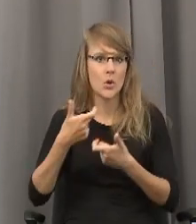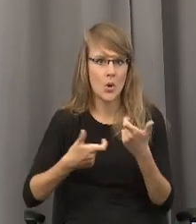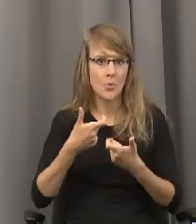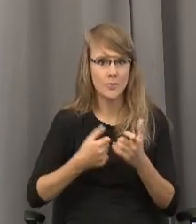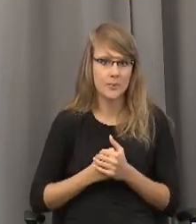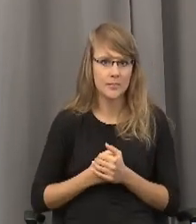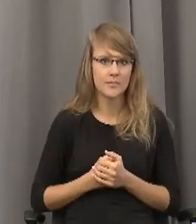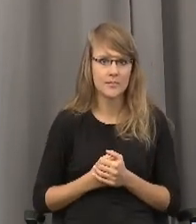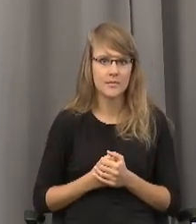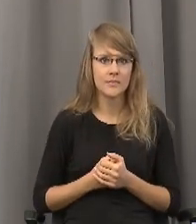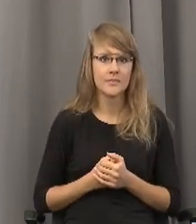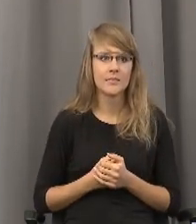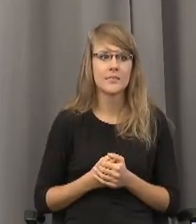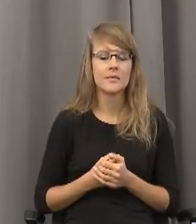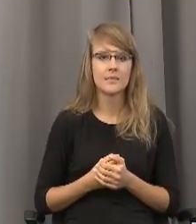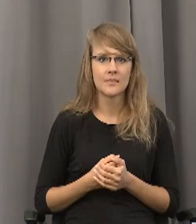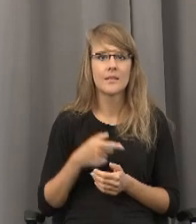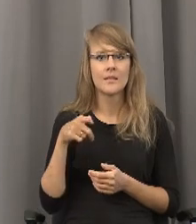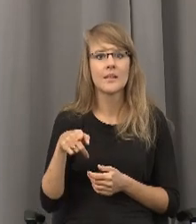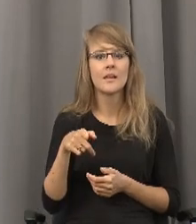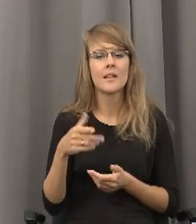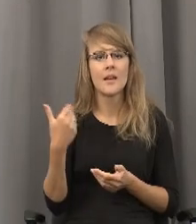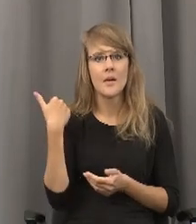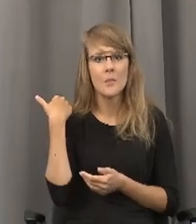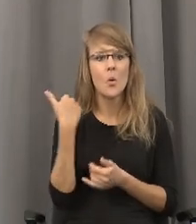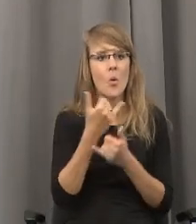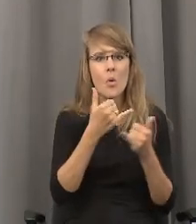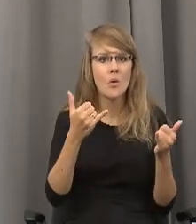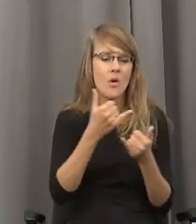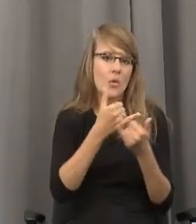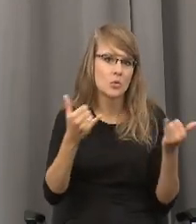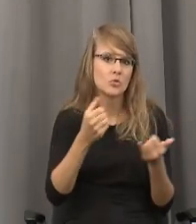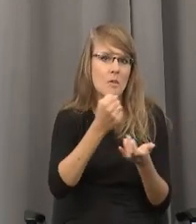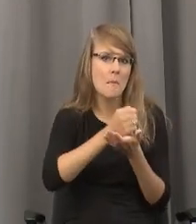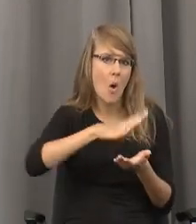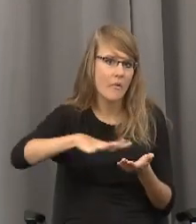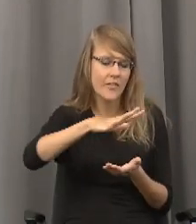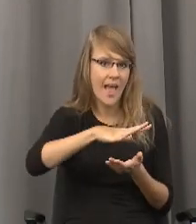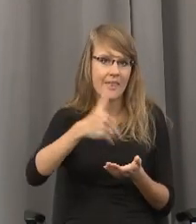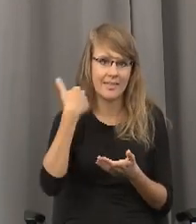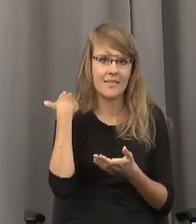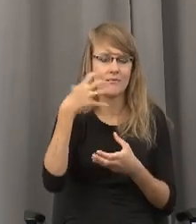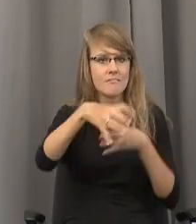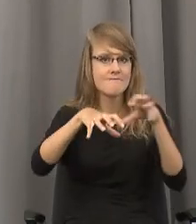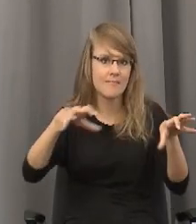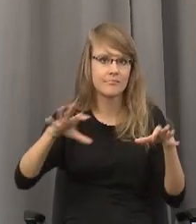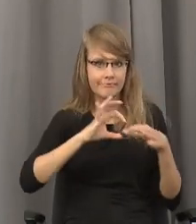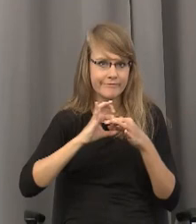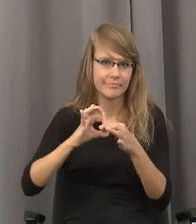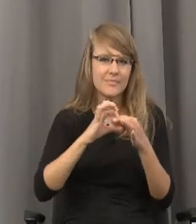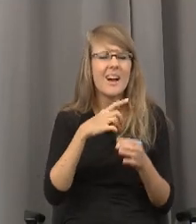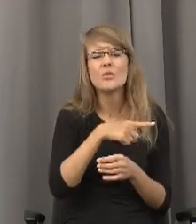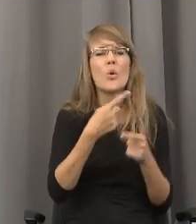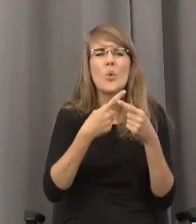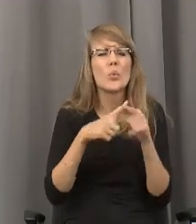nie zlikwidował powiatów, tylko je pozornie pozbawił podmiotowości, bo one szybko odzyskały swoją podmiotowość. Ale to tak w ramach krótkiego